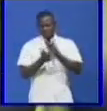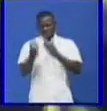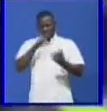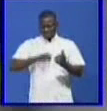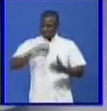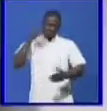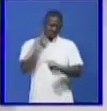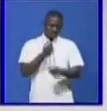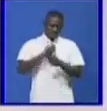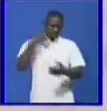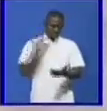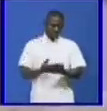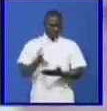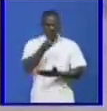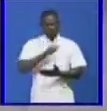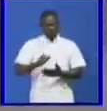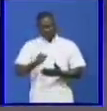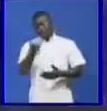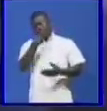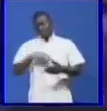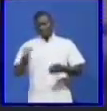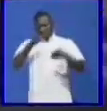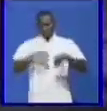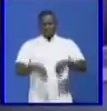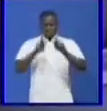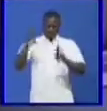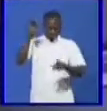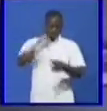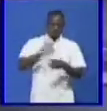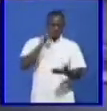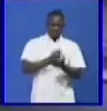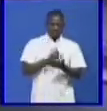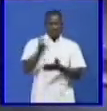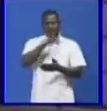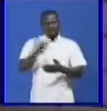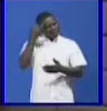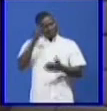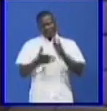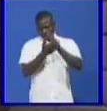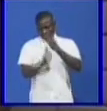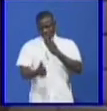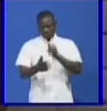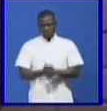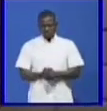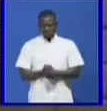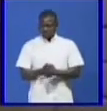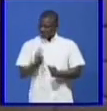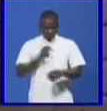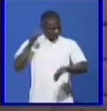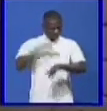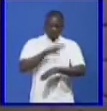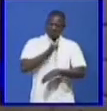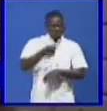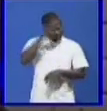Delphine Sangaré occupe ce poste, c'est bien parce qu'elle possède les qualités nécessaires en la matière. Nous ne la voyons pas en tant que femme, mais en